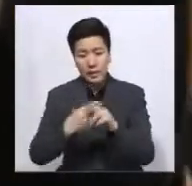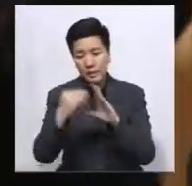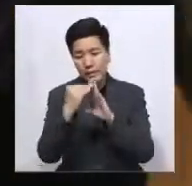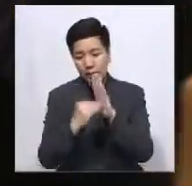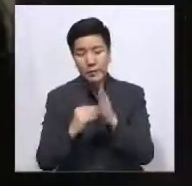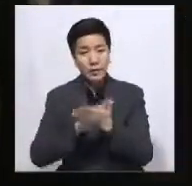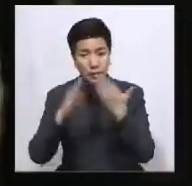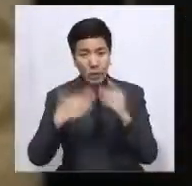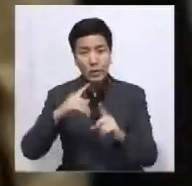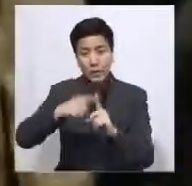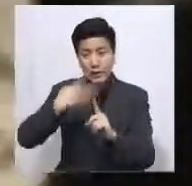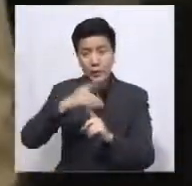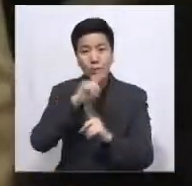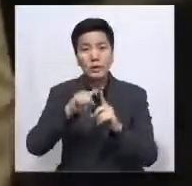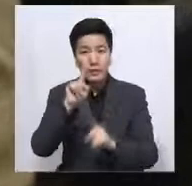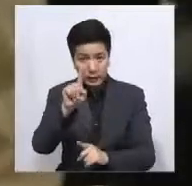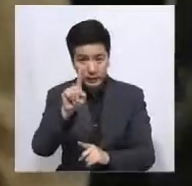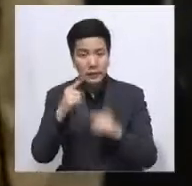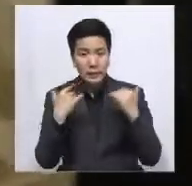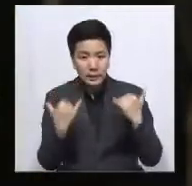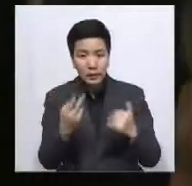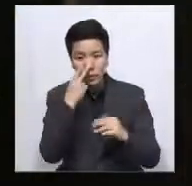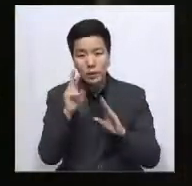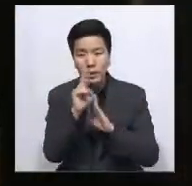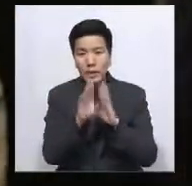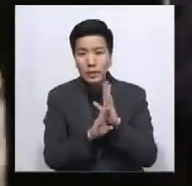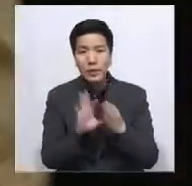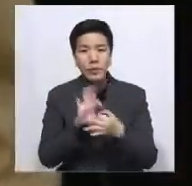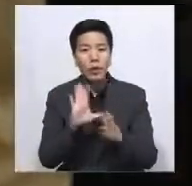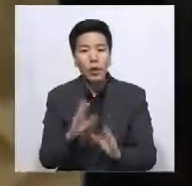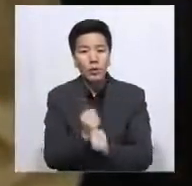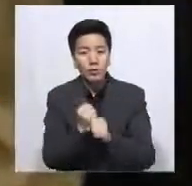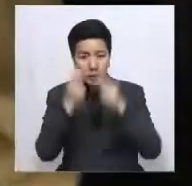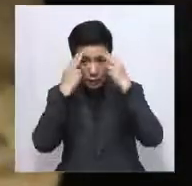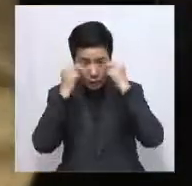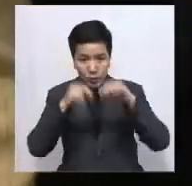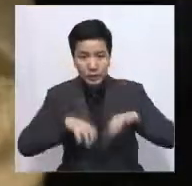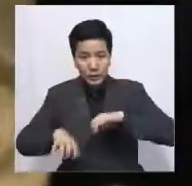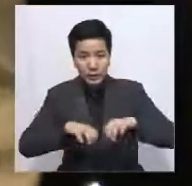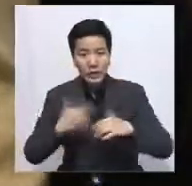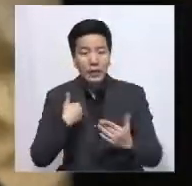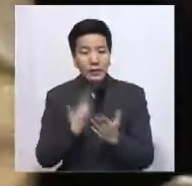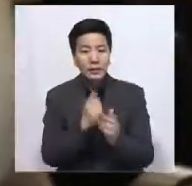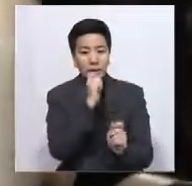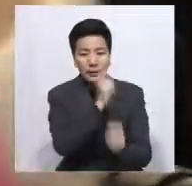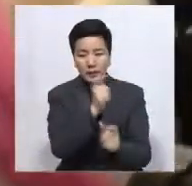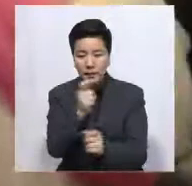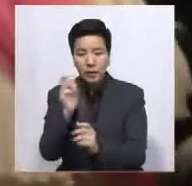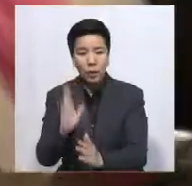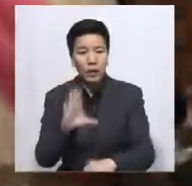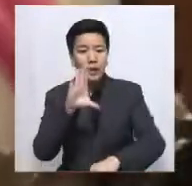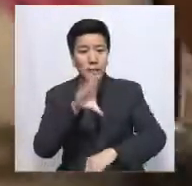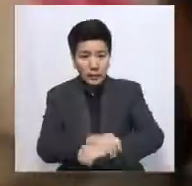งแต่วันที่1เมษายนที่ผ่านมาร่างระเบียบสำนักนายกรัฐมนตรีว่าด้วยการจัดจ่ายเงินค่าตอบแทนผู้แจ้งความน